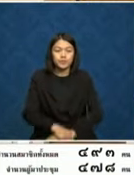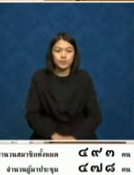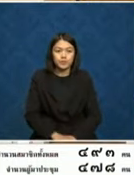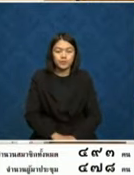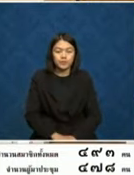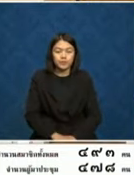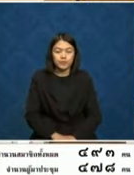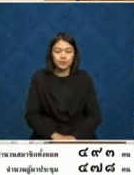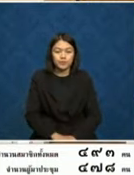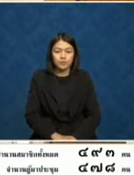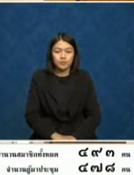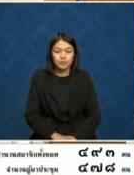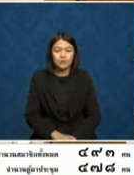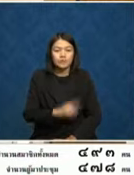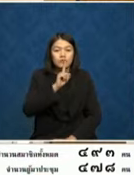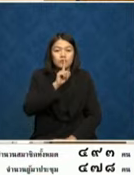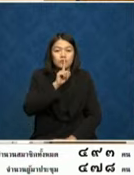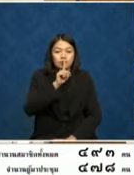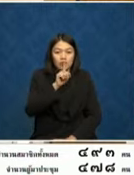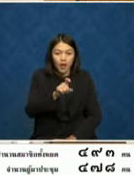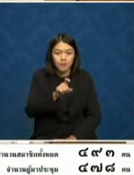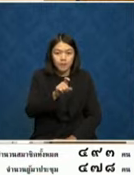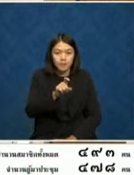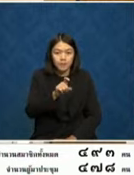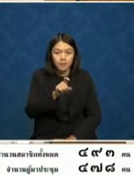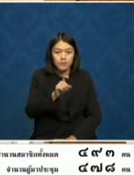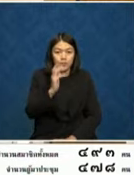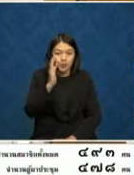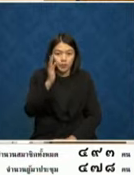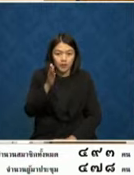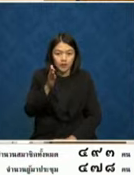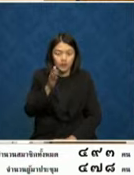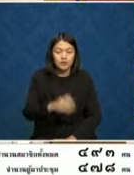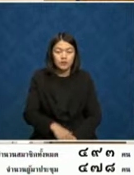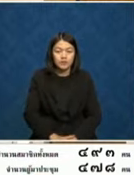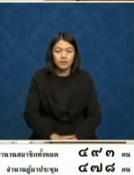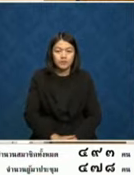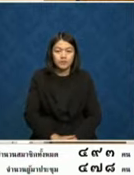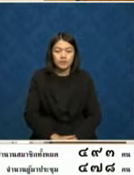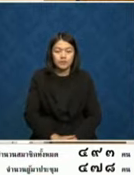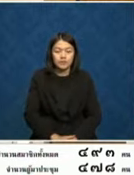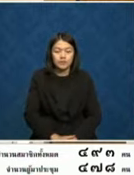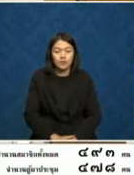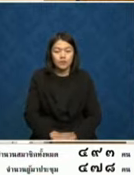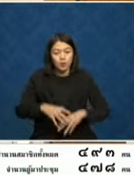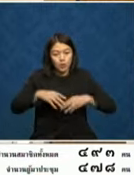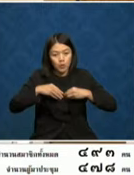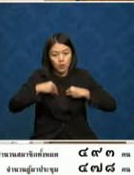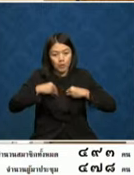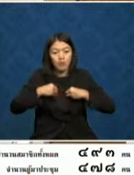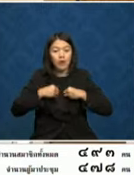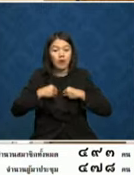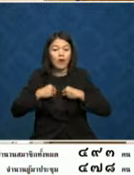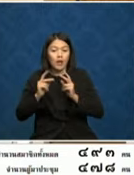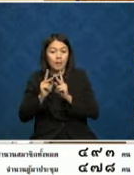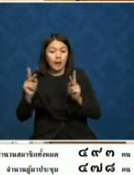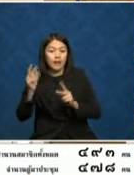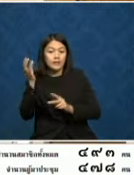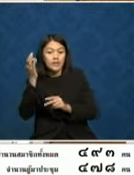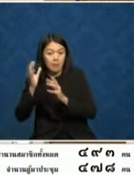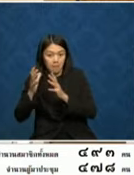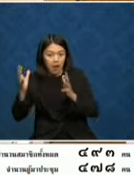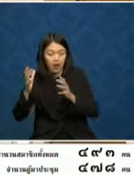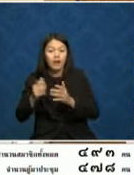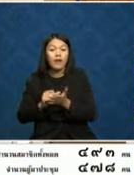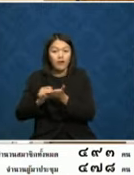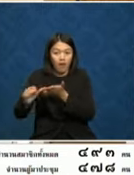ครับก็จะถามคำถาม ต่อไปนะครับว่าท่านจะเห็นด้วยกับกรรมาธิการเสียงข้างมากที่แ